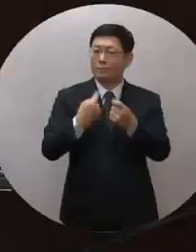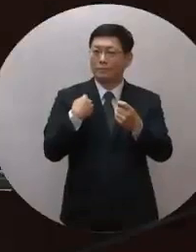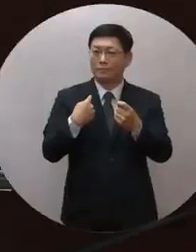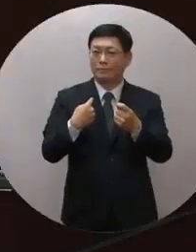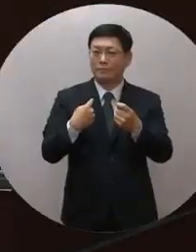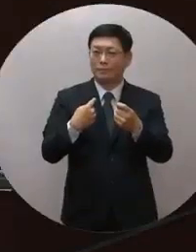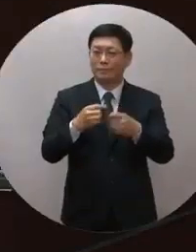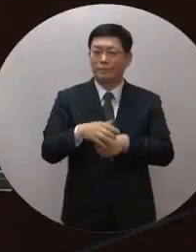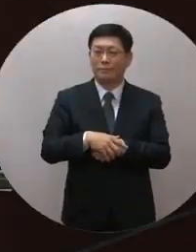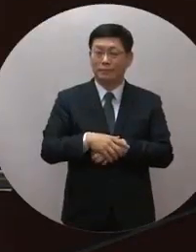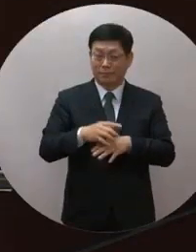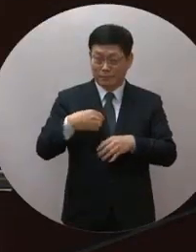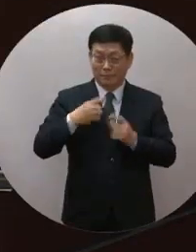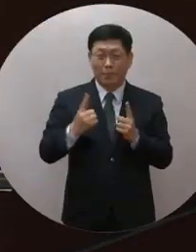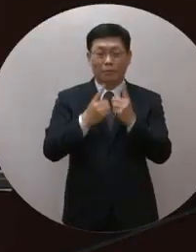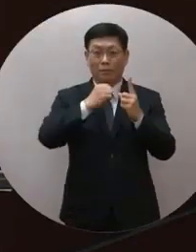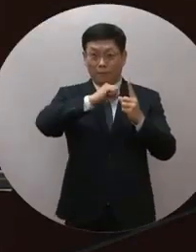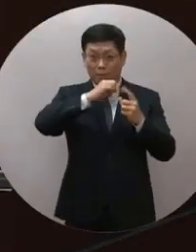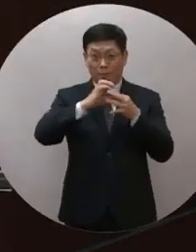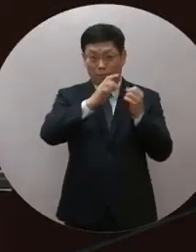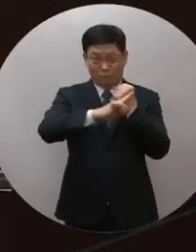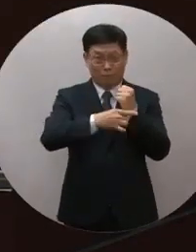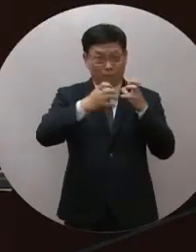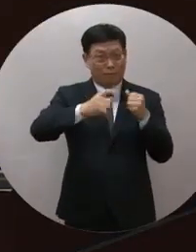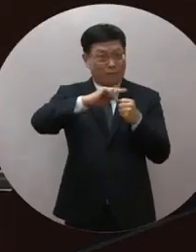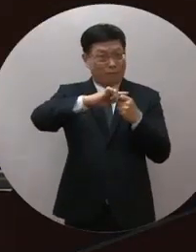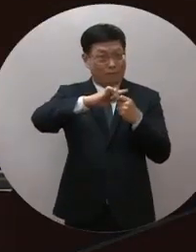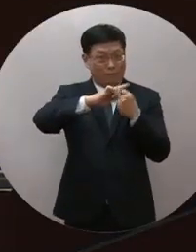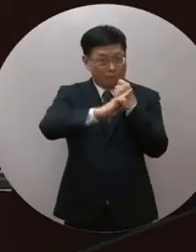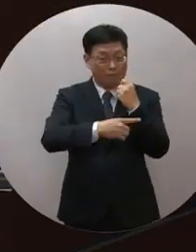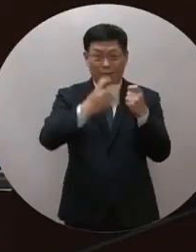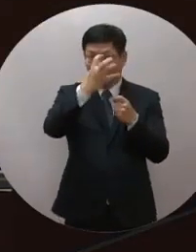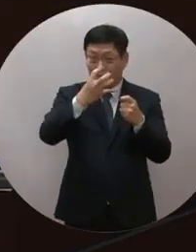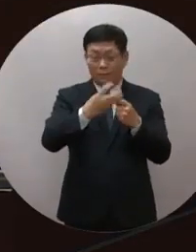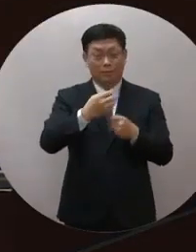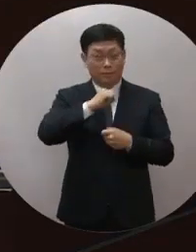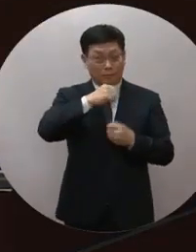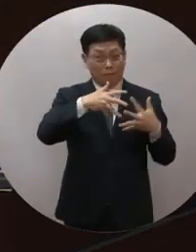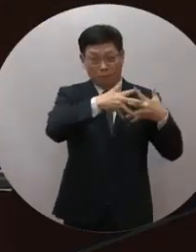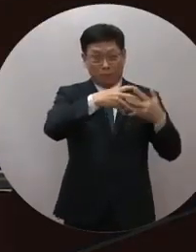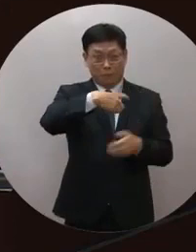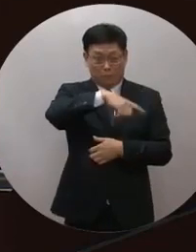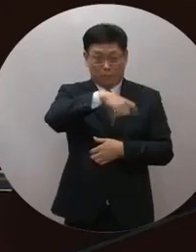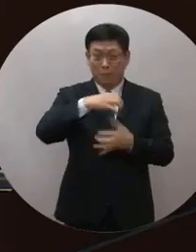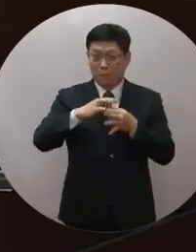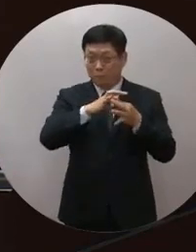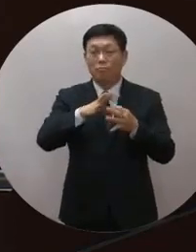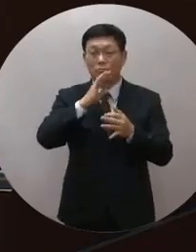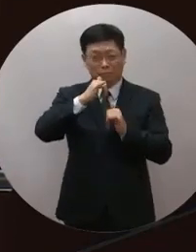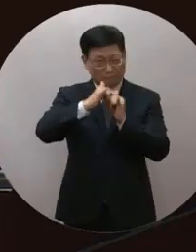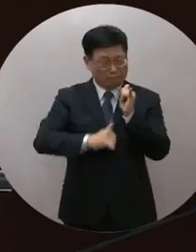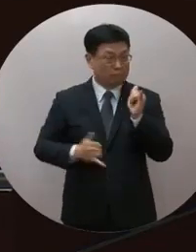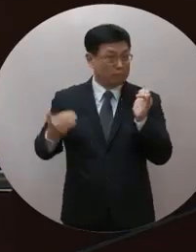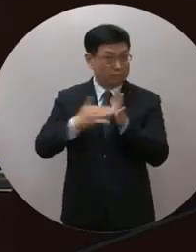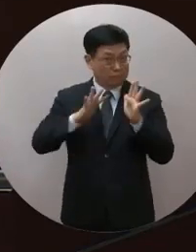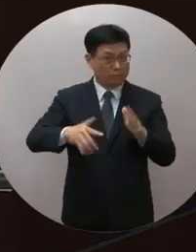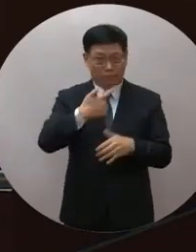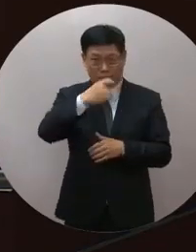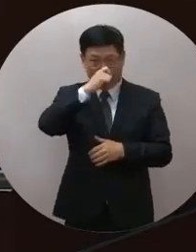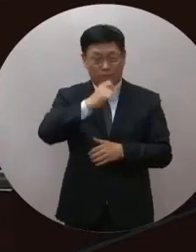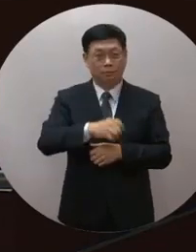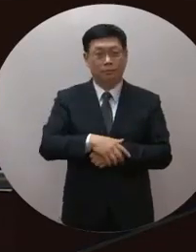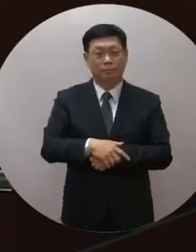年适逢台湾关系法立法40周年，台美关系可以说是历史以来最